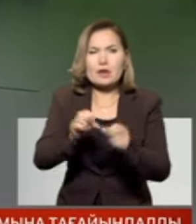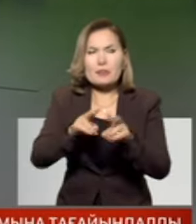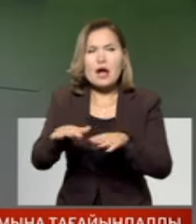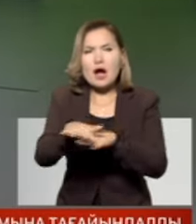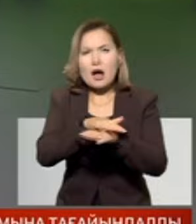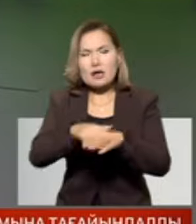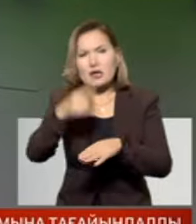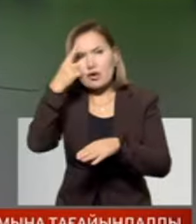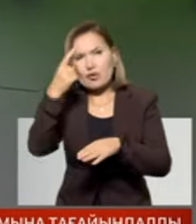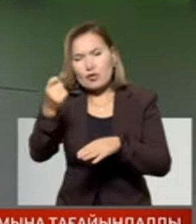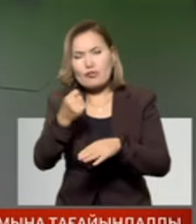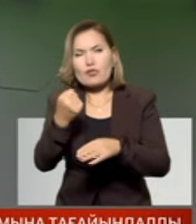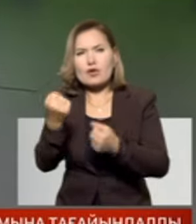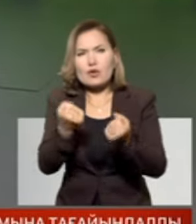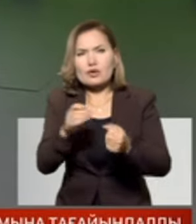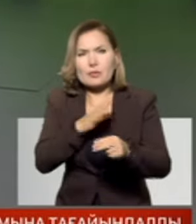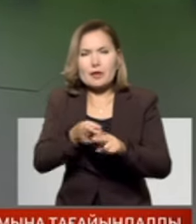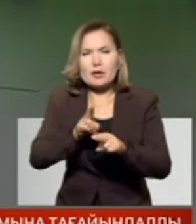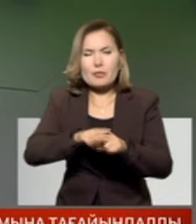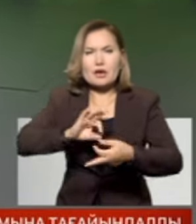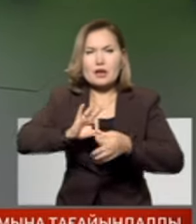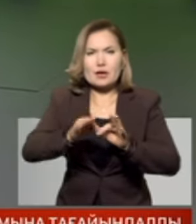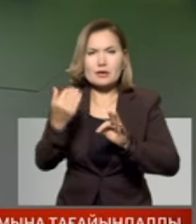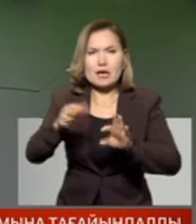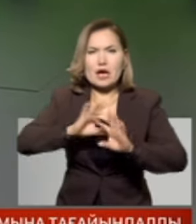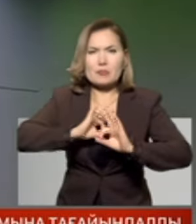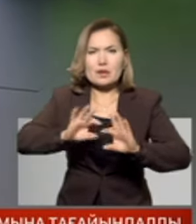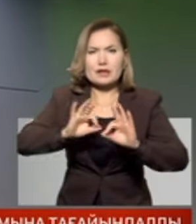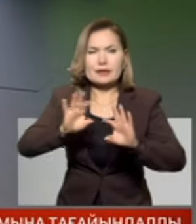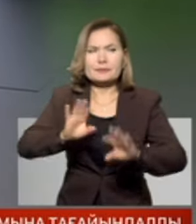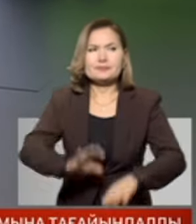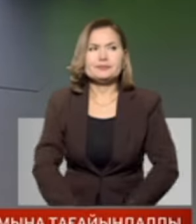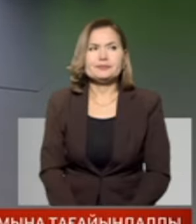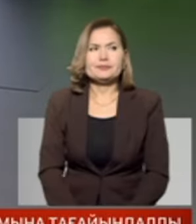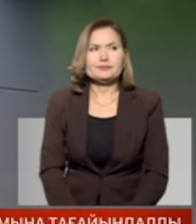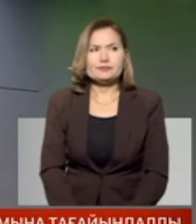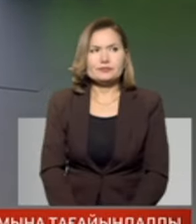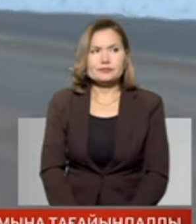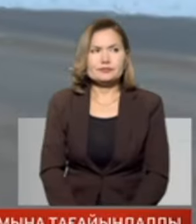дүркін-дүркін ескертулер жариялап жатыр. Оңғар Алпысбайұлы толықтырады.